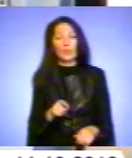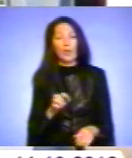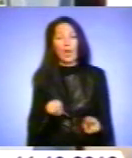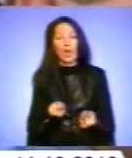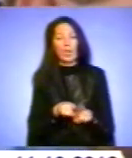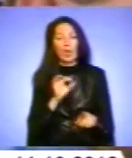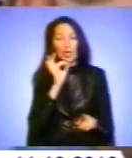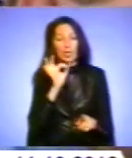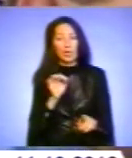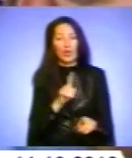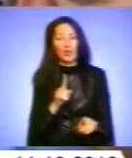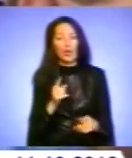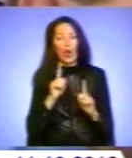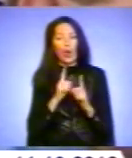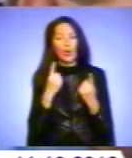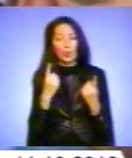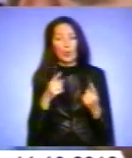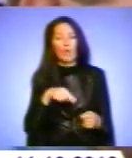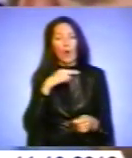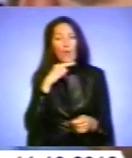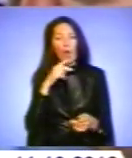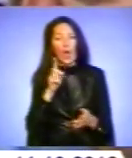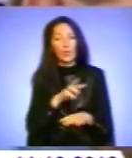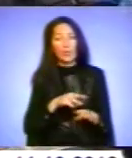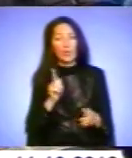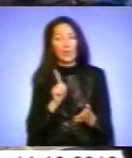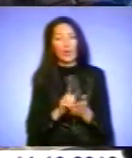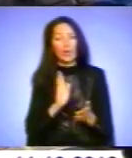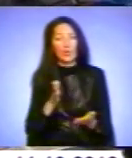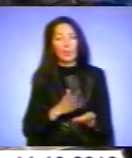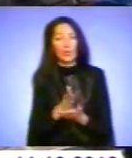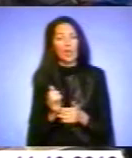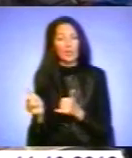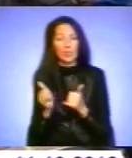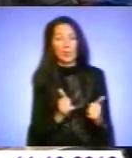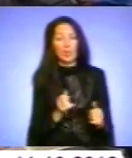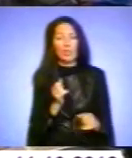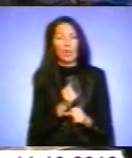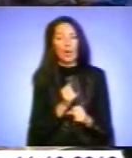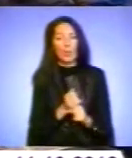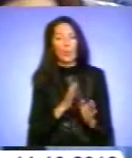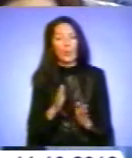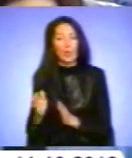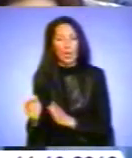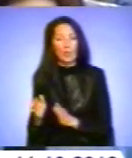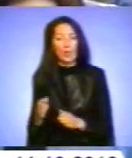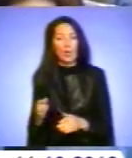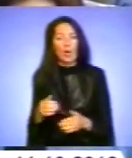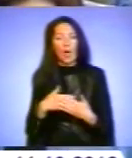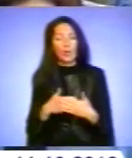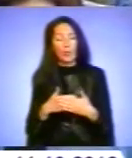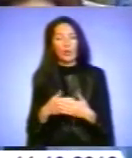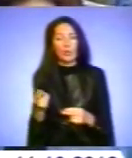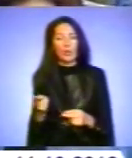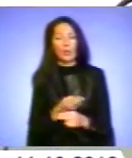також зазначив, що особлива увага правоохоронців повинна бути спрямована на забезпечення правопорядку і громадської безпеки під час